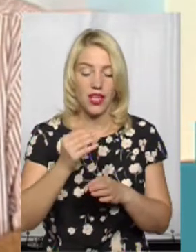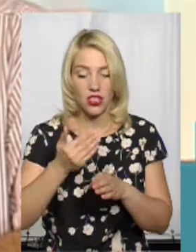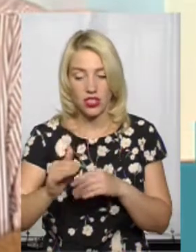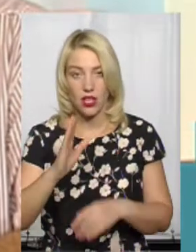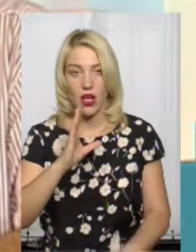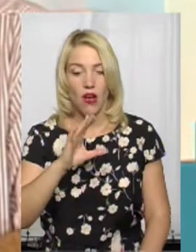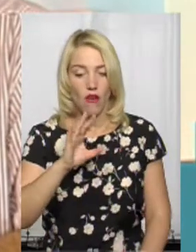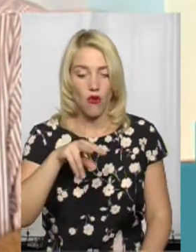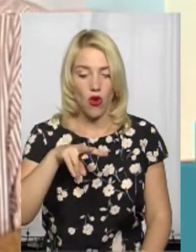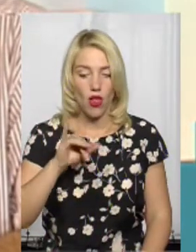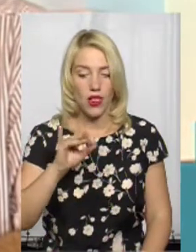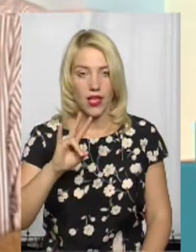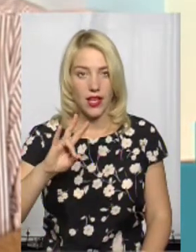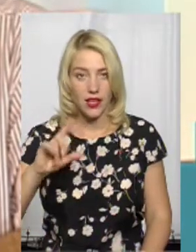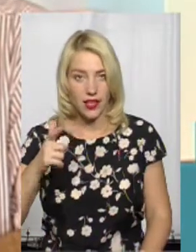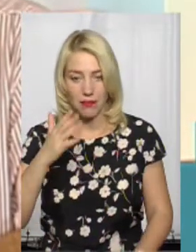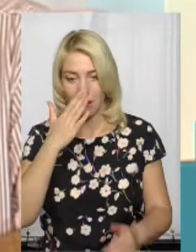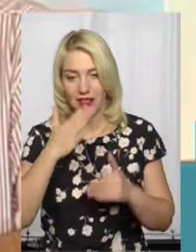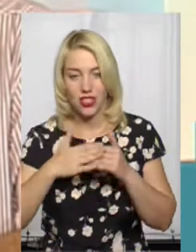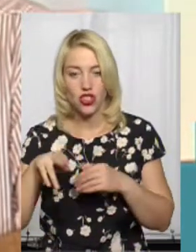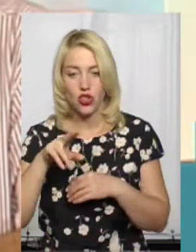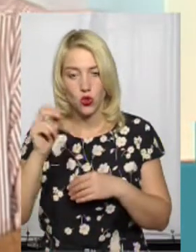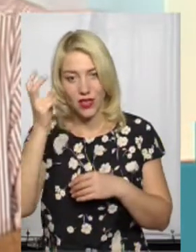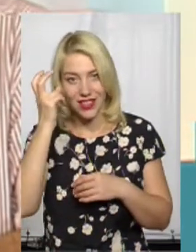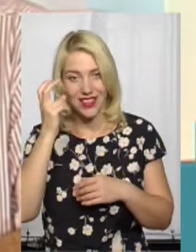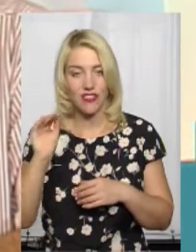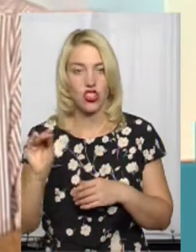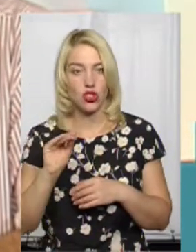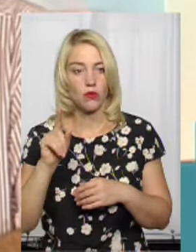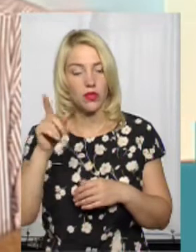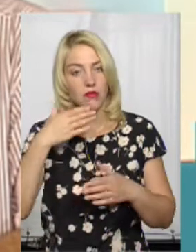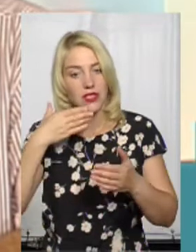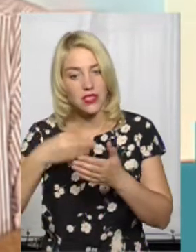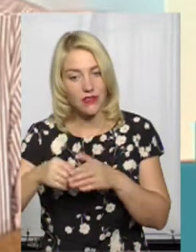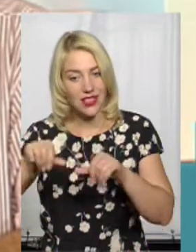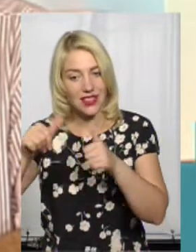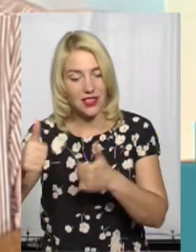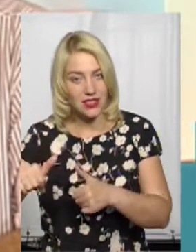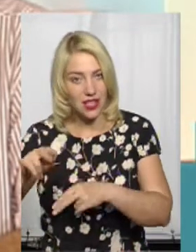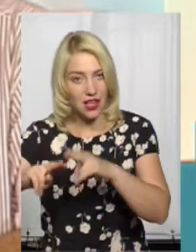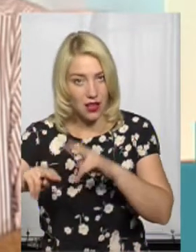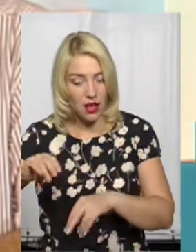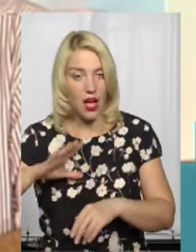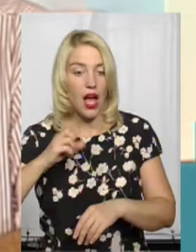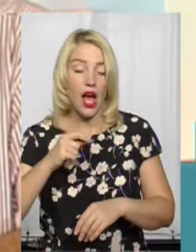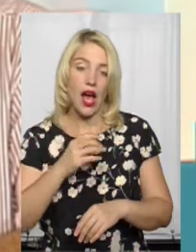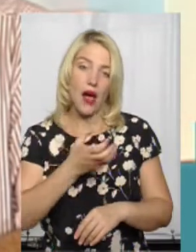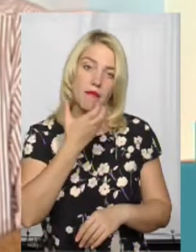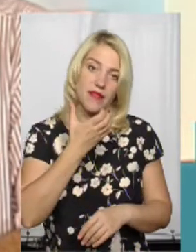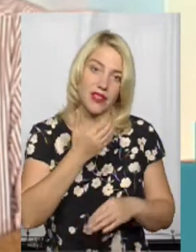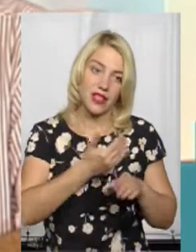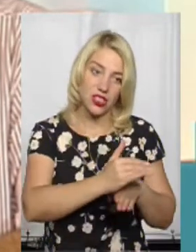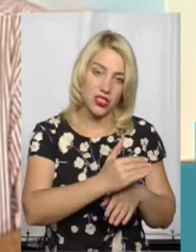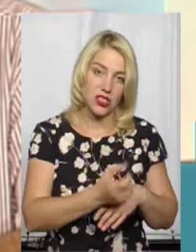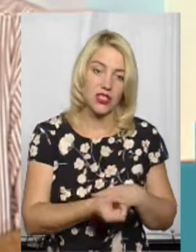Волині, туди ближче до Київщини, до Житомирщини, там був свій стиль, а вже на південній частині, звідки